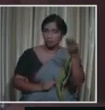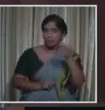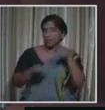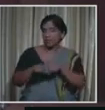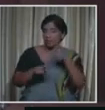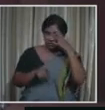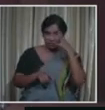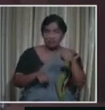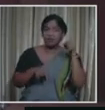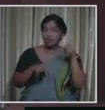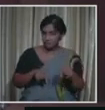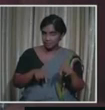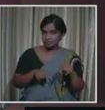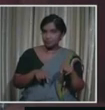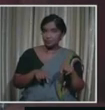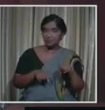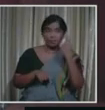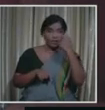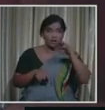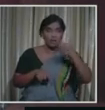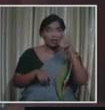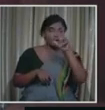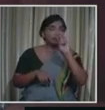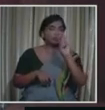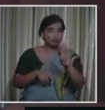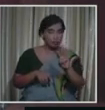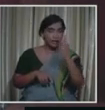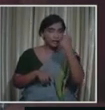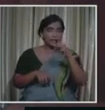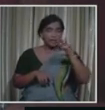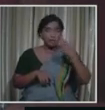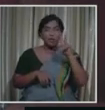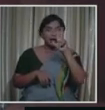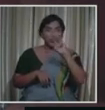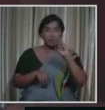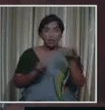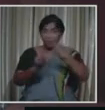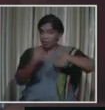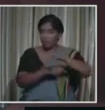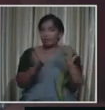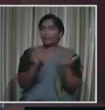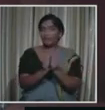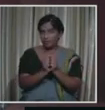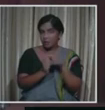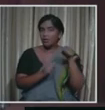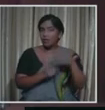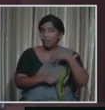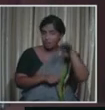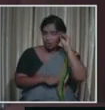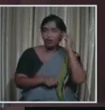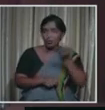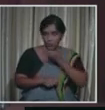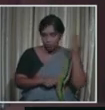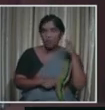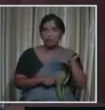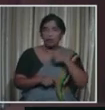Matakada baganna me 1980 Asutuna, ekda samasya asutuna yali kerakai bimak me, meka apit terunggan puluan,